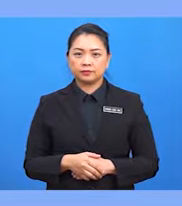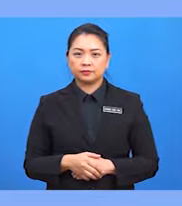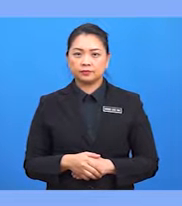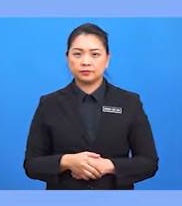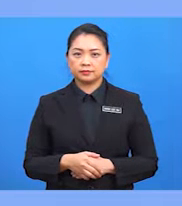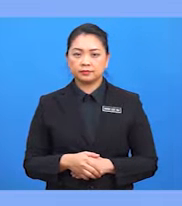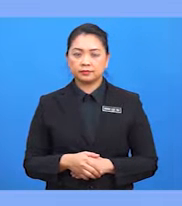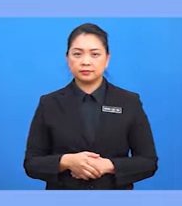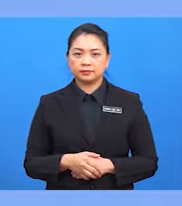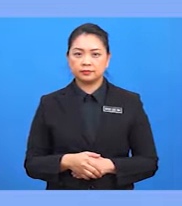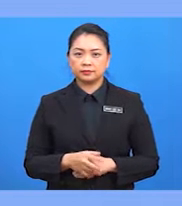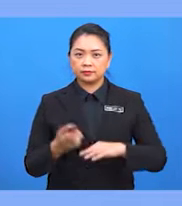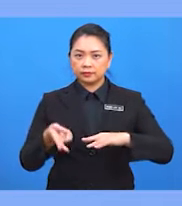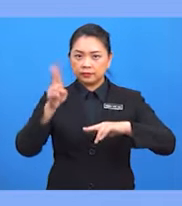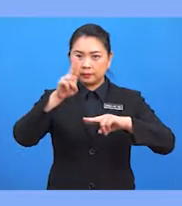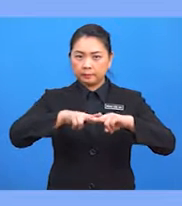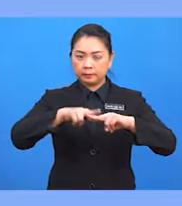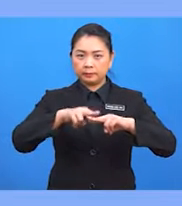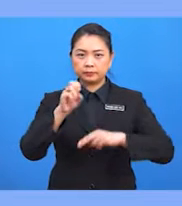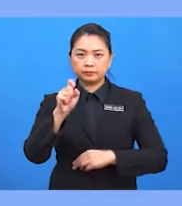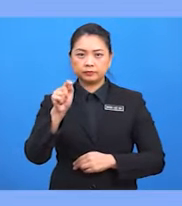sebanyak 10 pixel